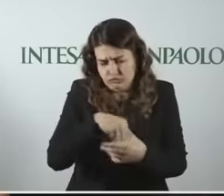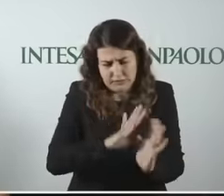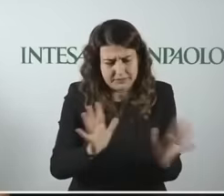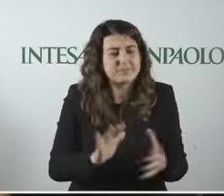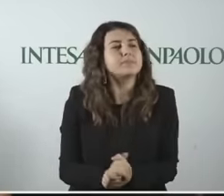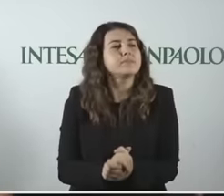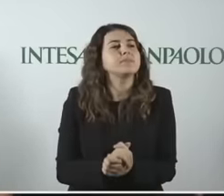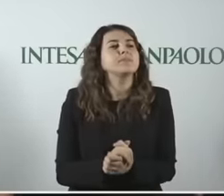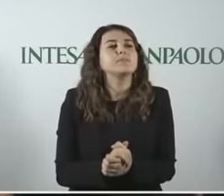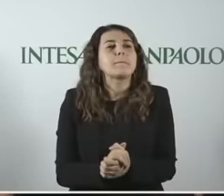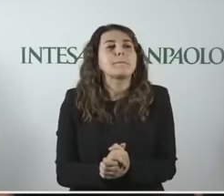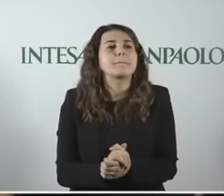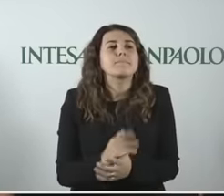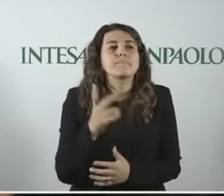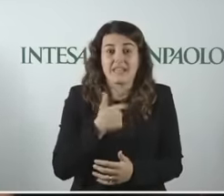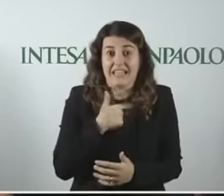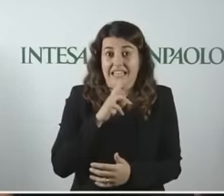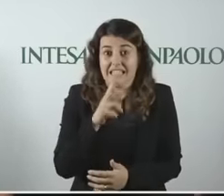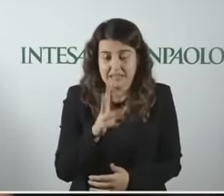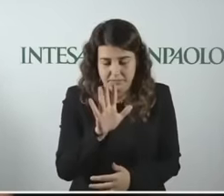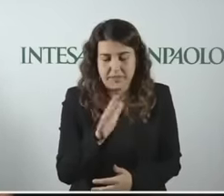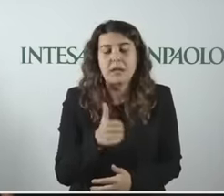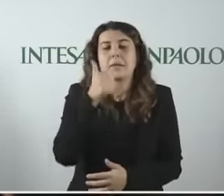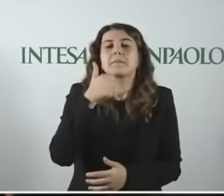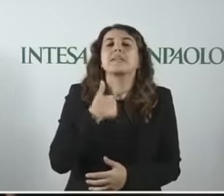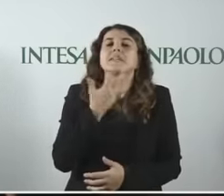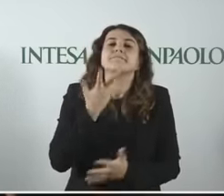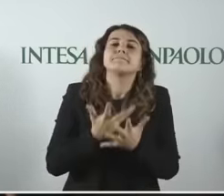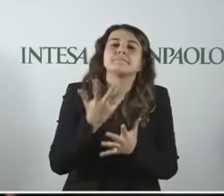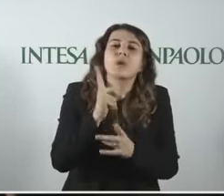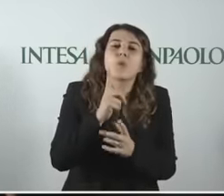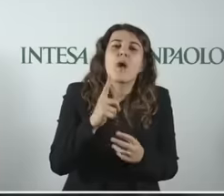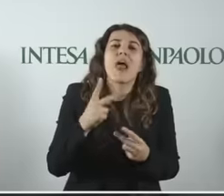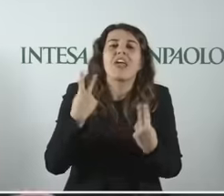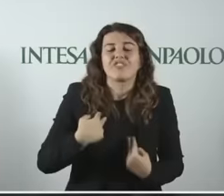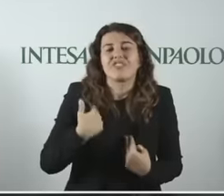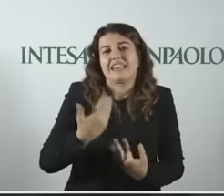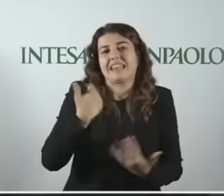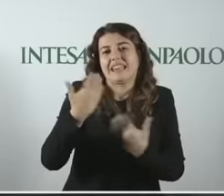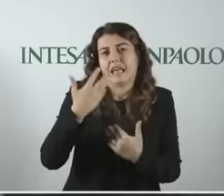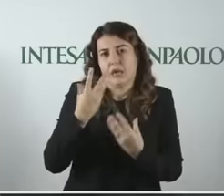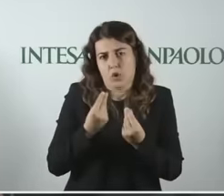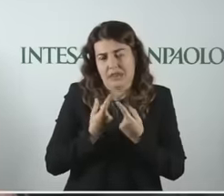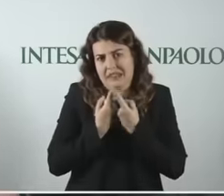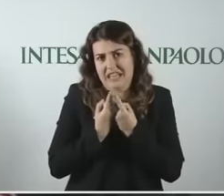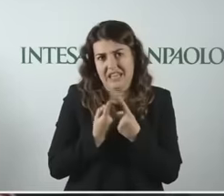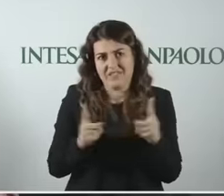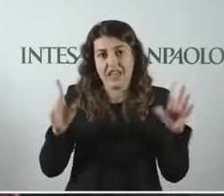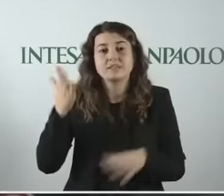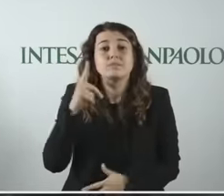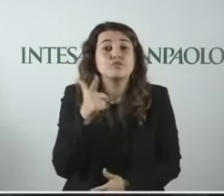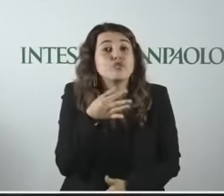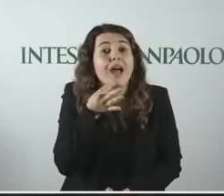prima di rispondere Notiamo com'era diversa la vita in un'epoca in cui appunto non avevano il